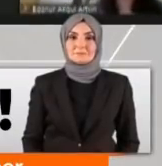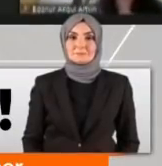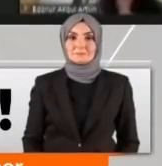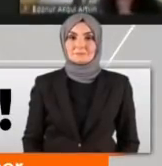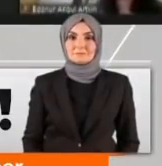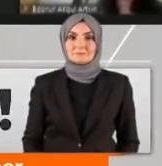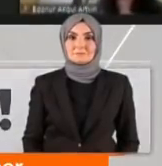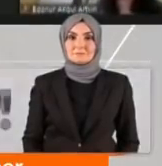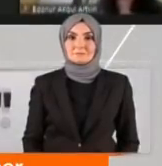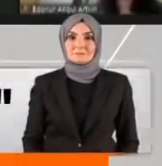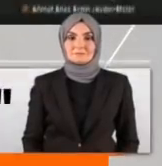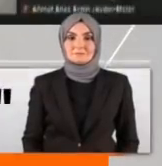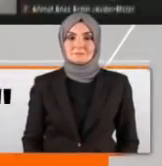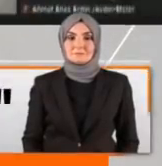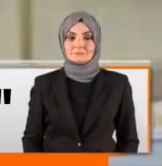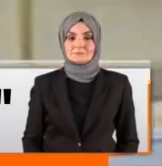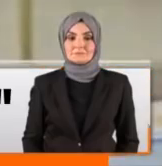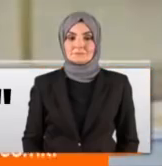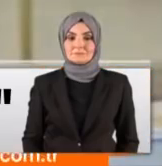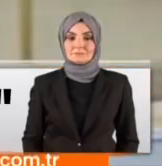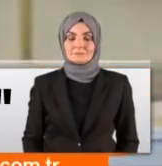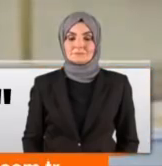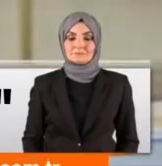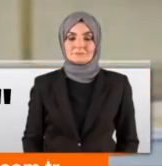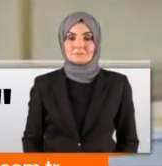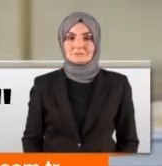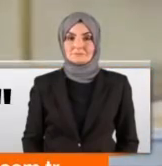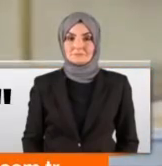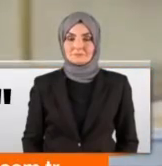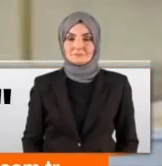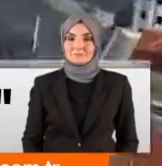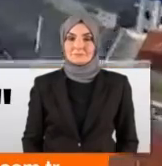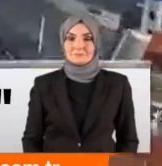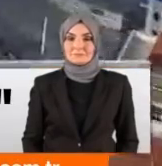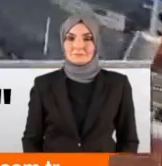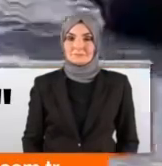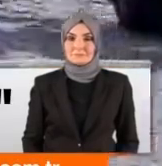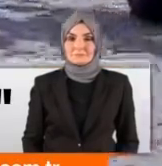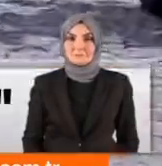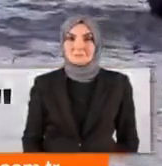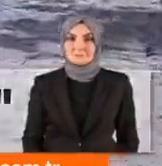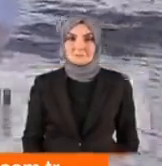normal hayatımıza döneceğim iz günlerin yakın olduğuna inanıyorum